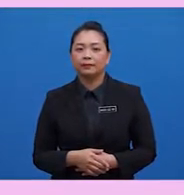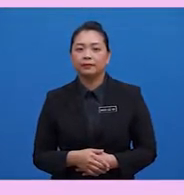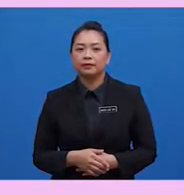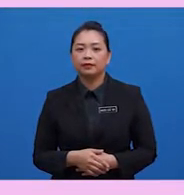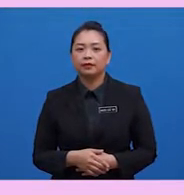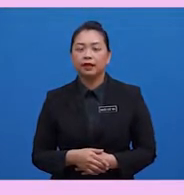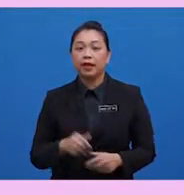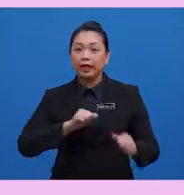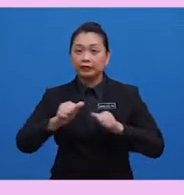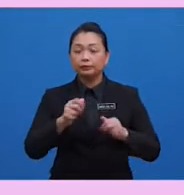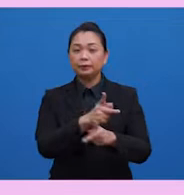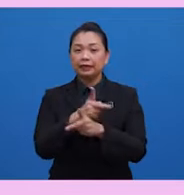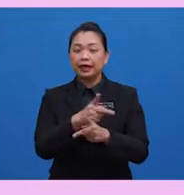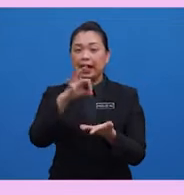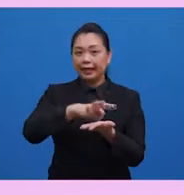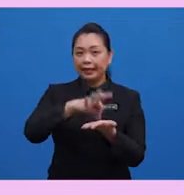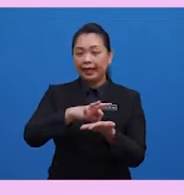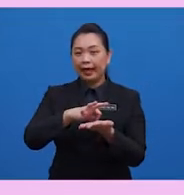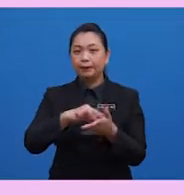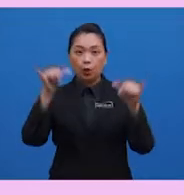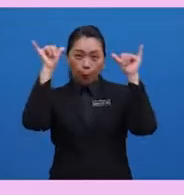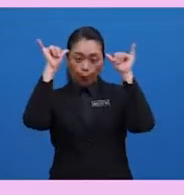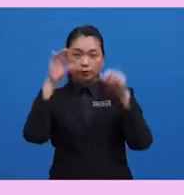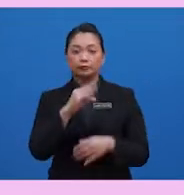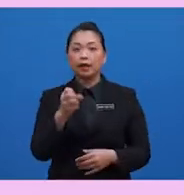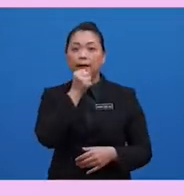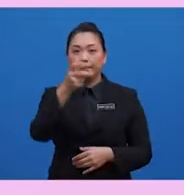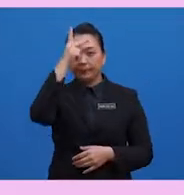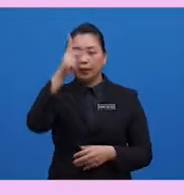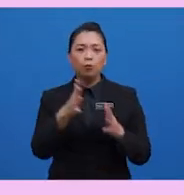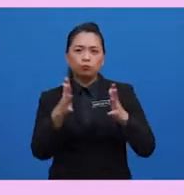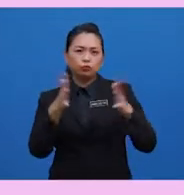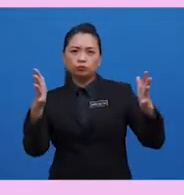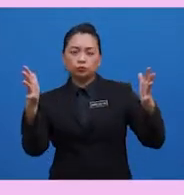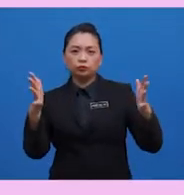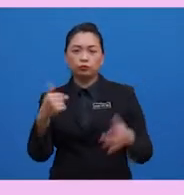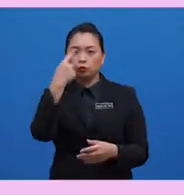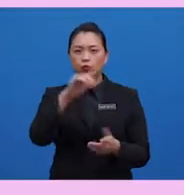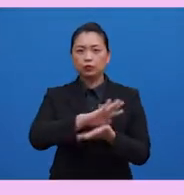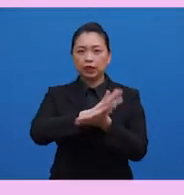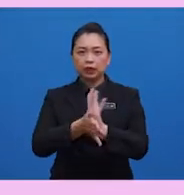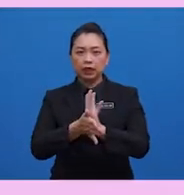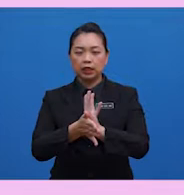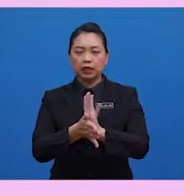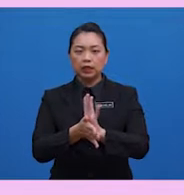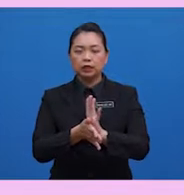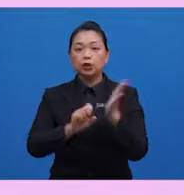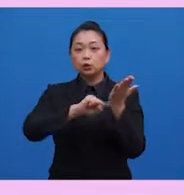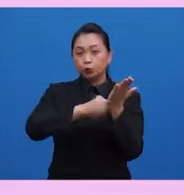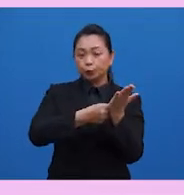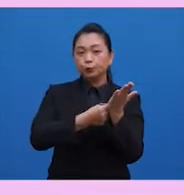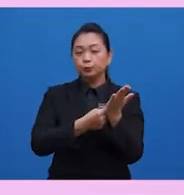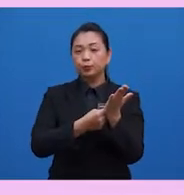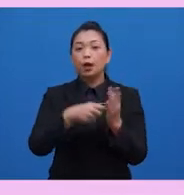aktiviti penternakan ayam, lembu dan kambing secara besar-besaran untuk dijadikan sebagai sumber protein